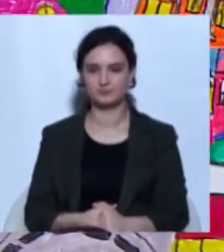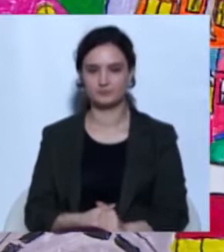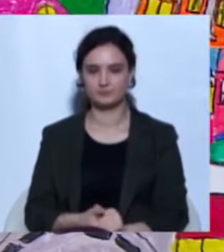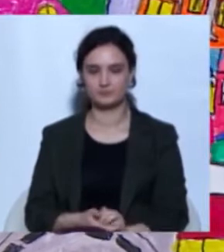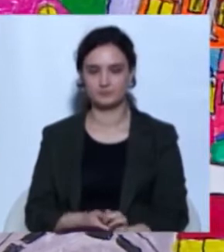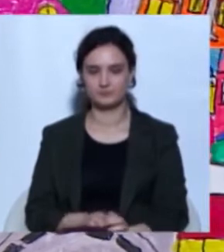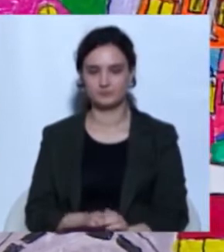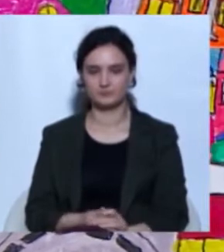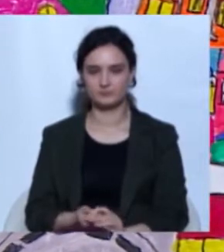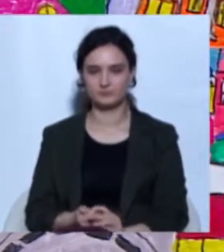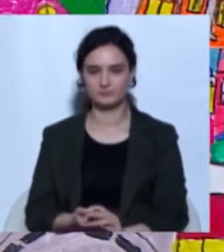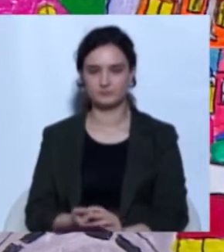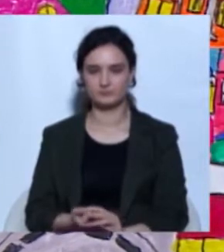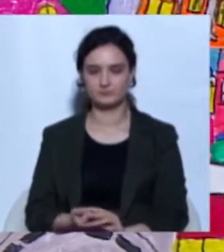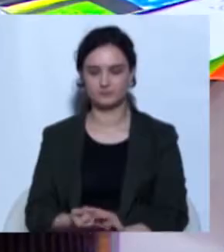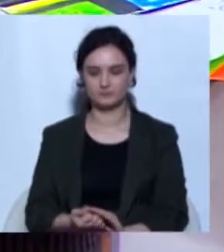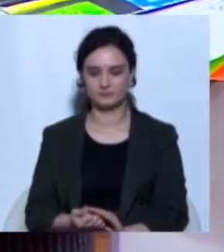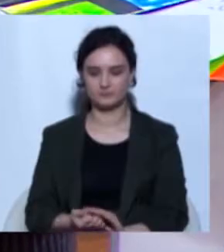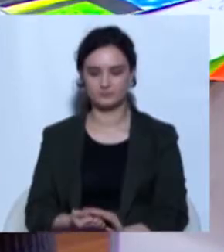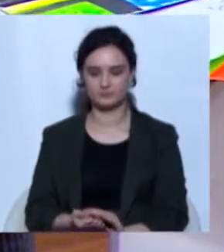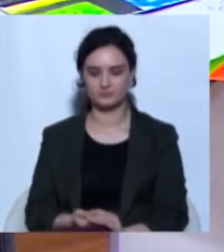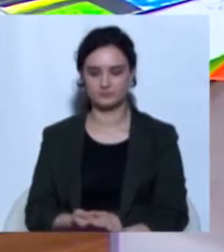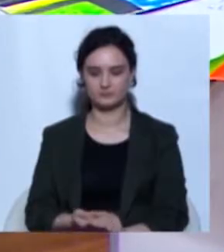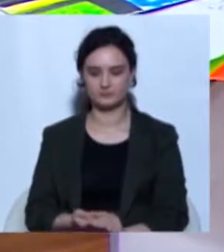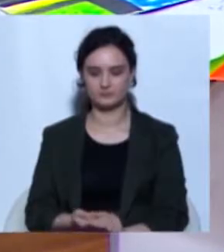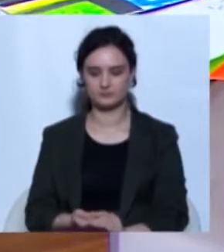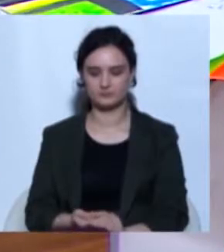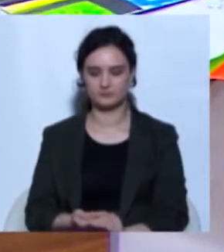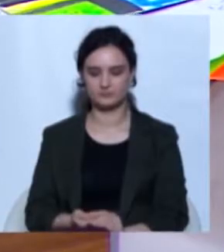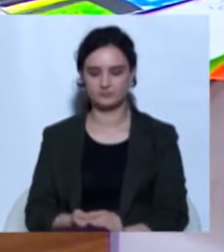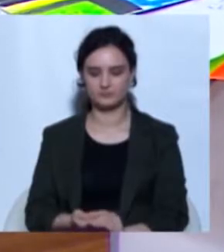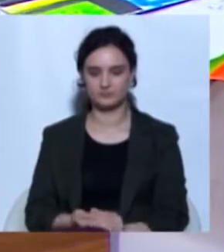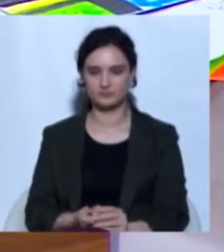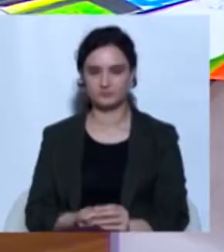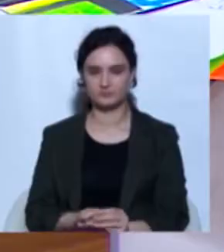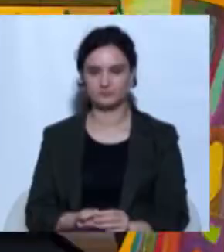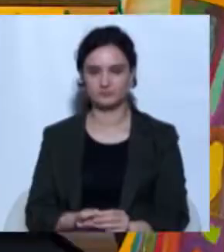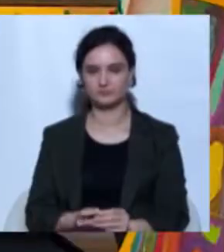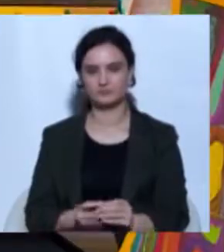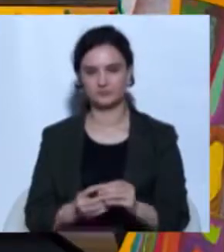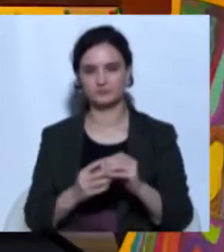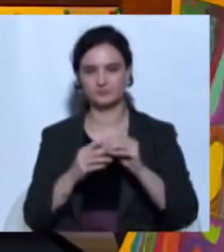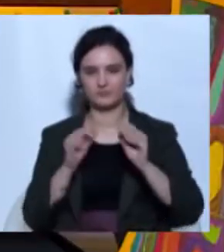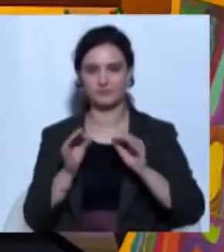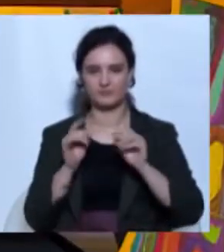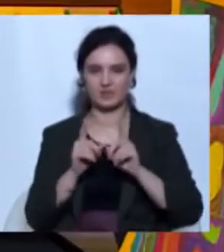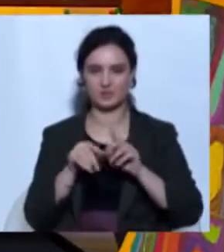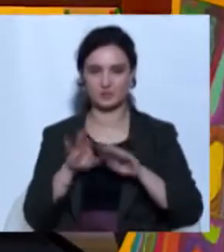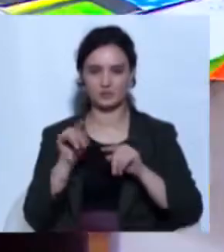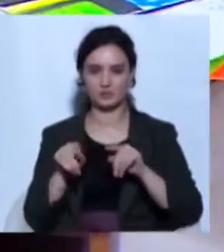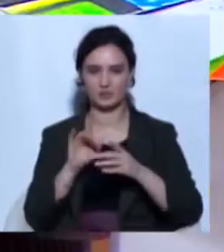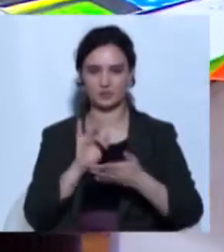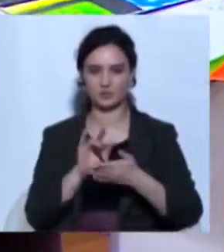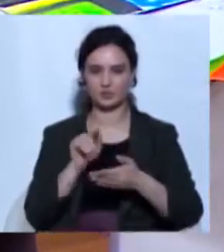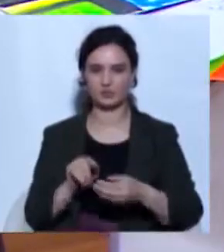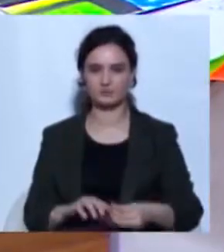რომ აქ ესეთი მინდა რა ვქნა, არა უშვით. კარგი, ზოგან ესე, მაგრამ აინც ესე ჯობია